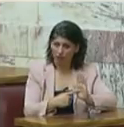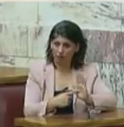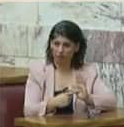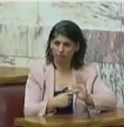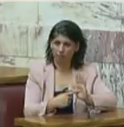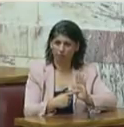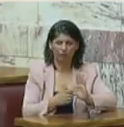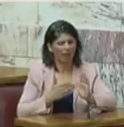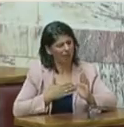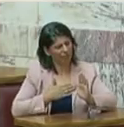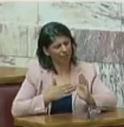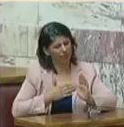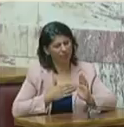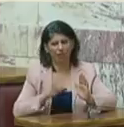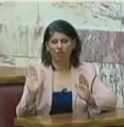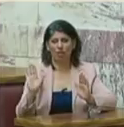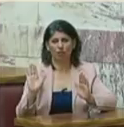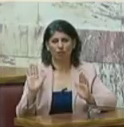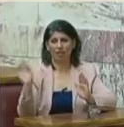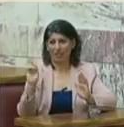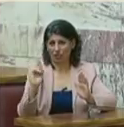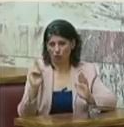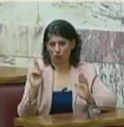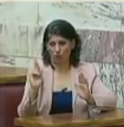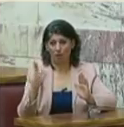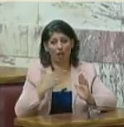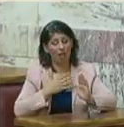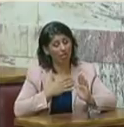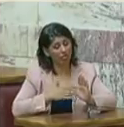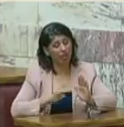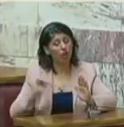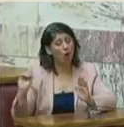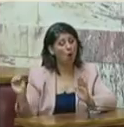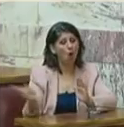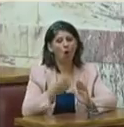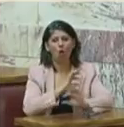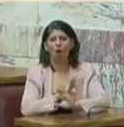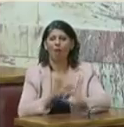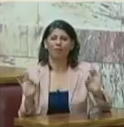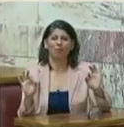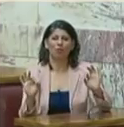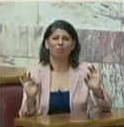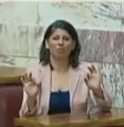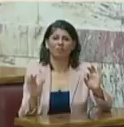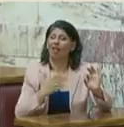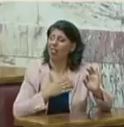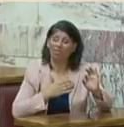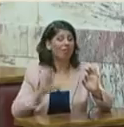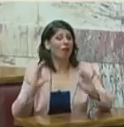και δεν θέλουν να ρισκάρουν. Τα θέλουν όλα έτοιμα. Δεν θέλουν να